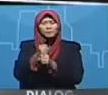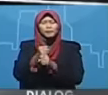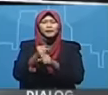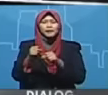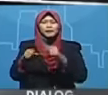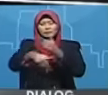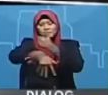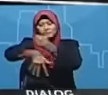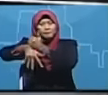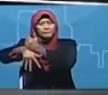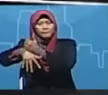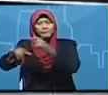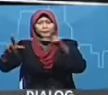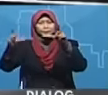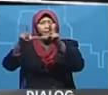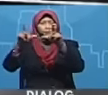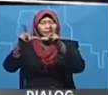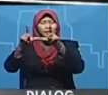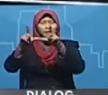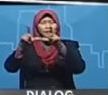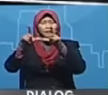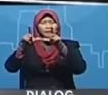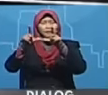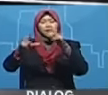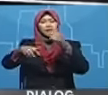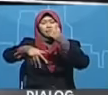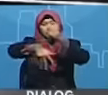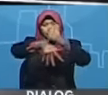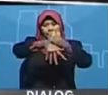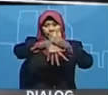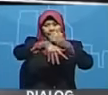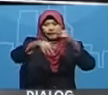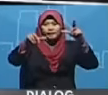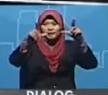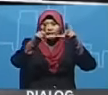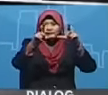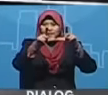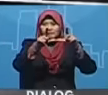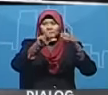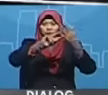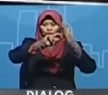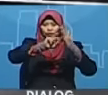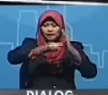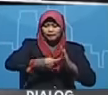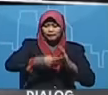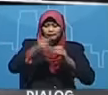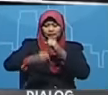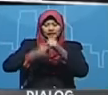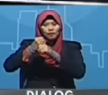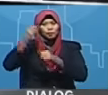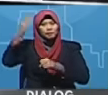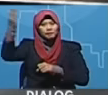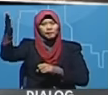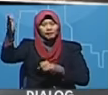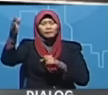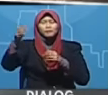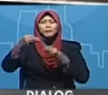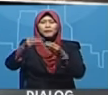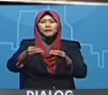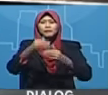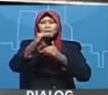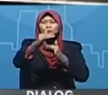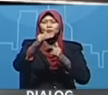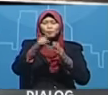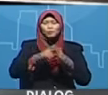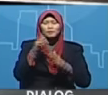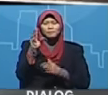license. Kita sebut pasal sub license ni ialah mulai tahun hadapan kita dah beli tempo Jun